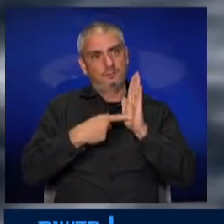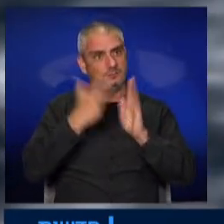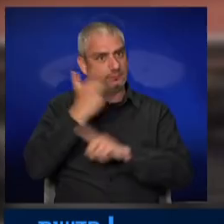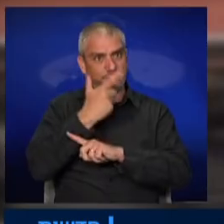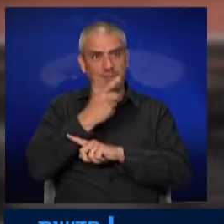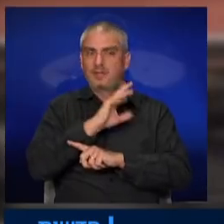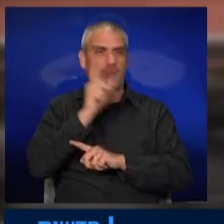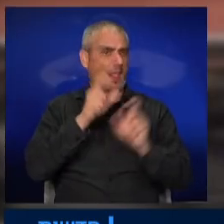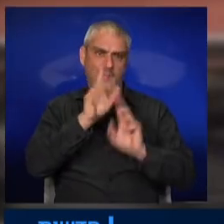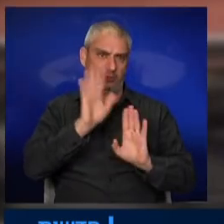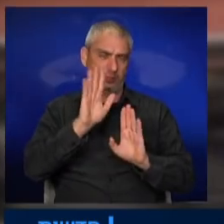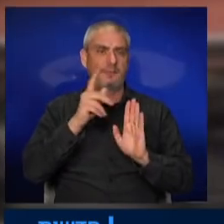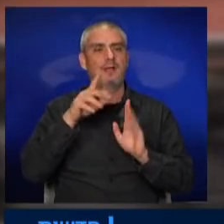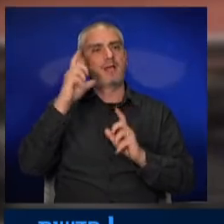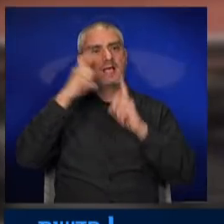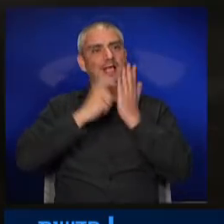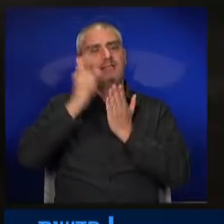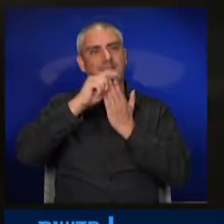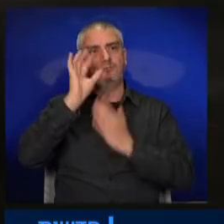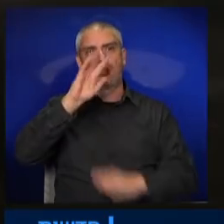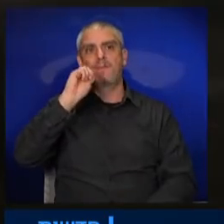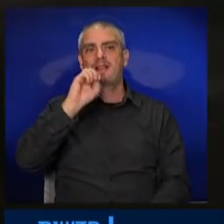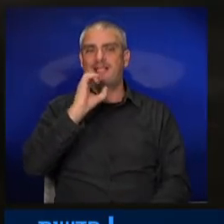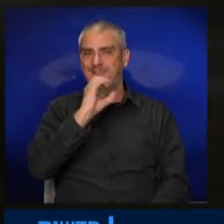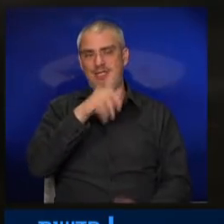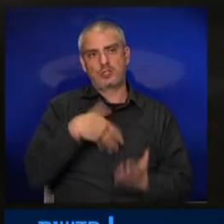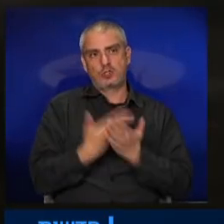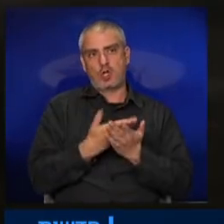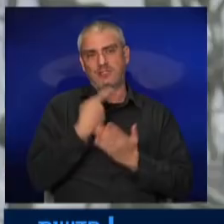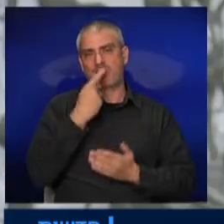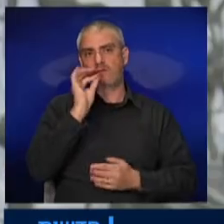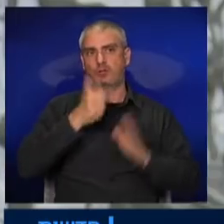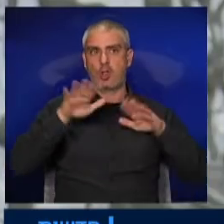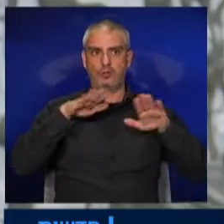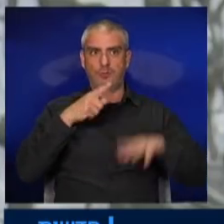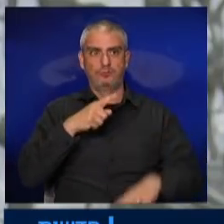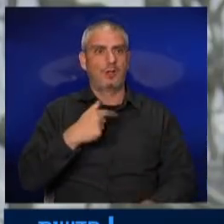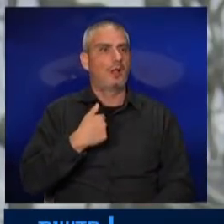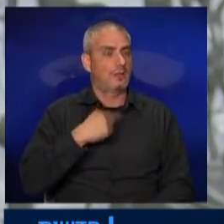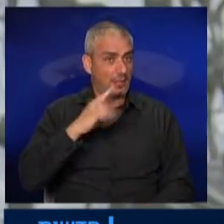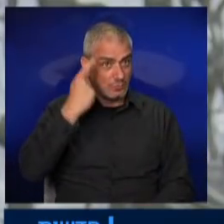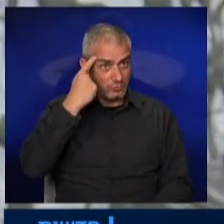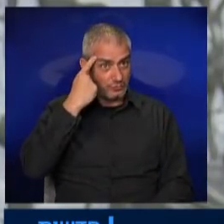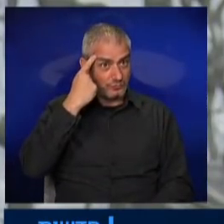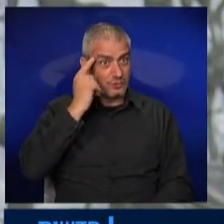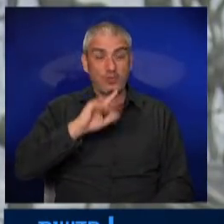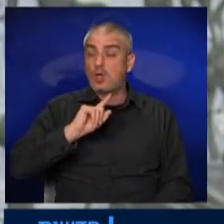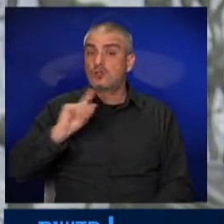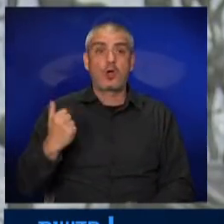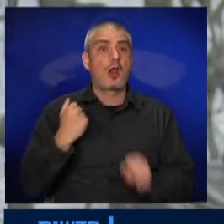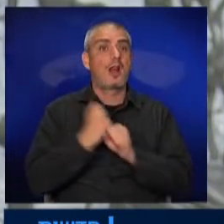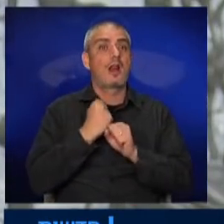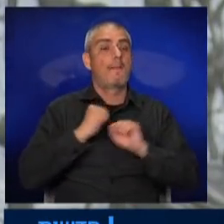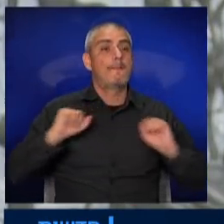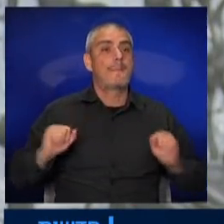האישים עצמם בחשבון האינסטגרם של מתן סידי, יועצו ודוברו של ראש הממשלה. אני גם חושב שכל מאמץ